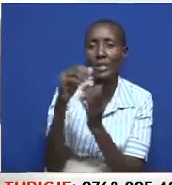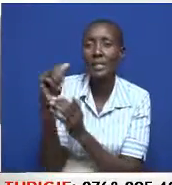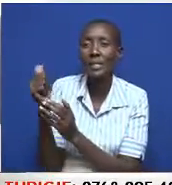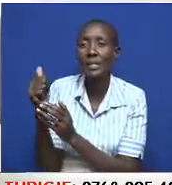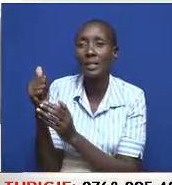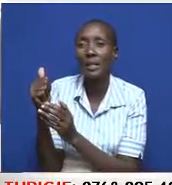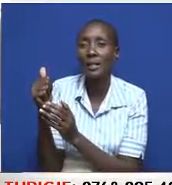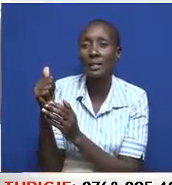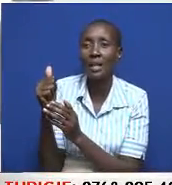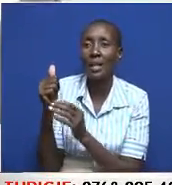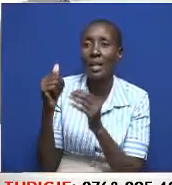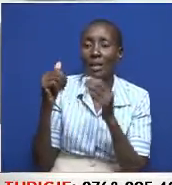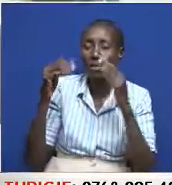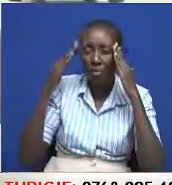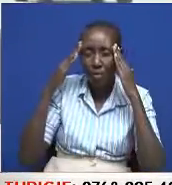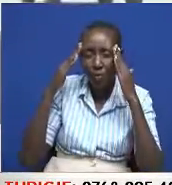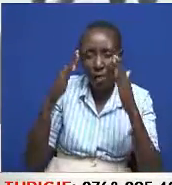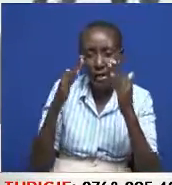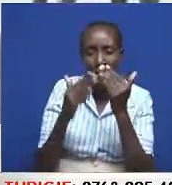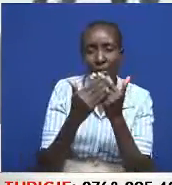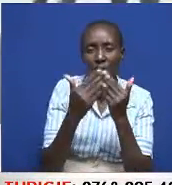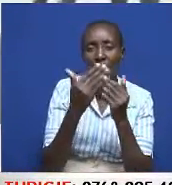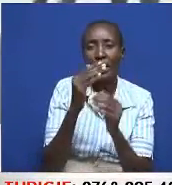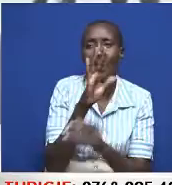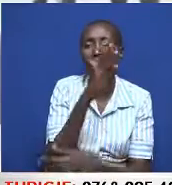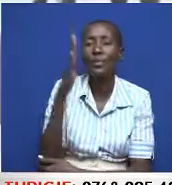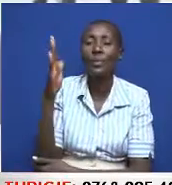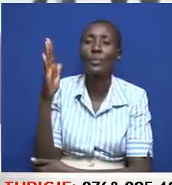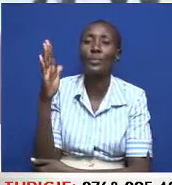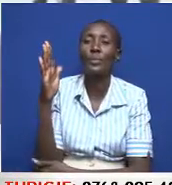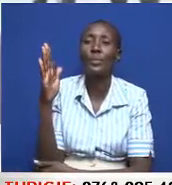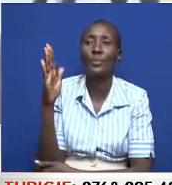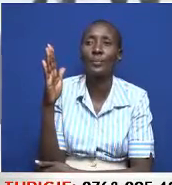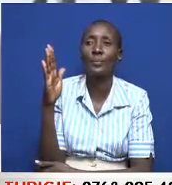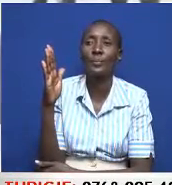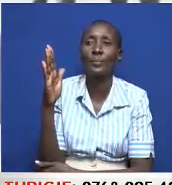msitu inahifadhiwa na haki ya jamii ya Sengwer.